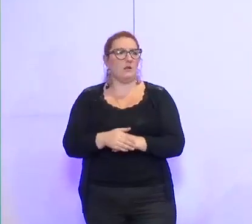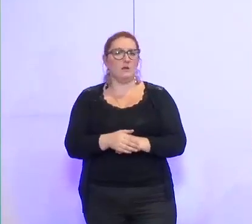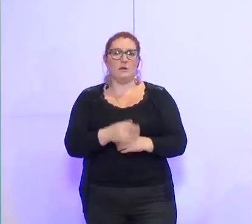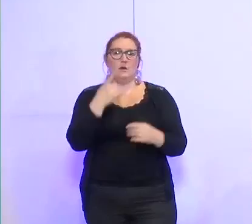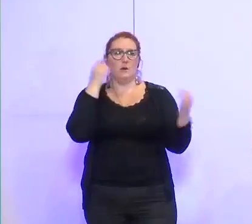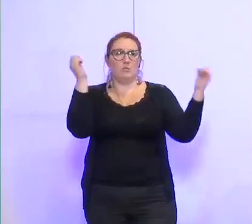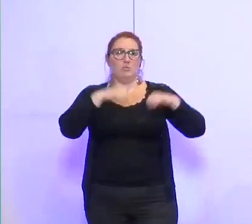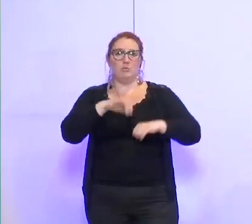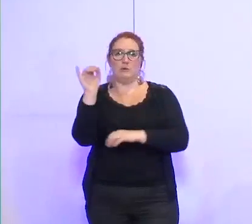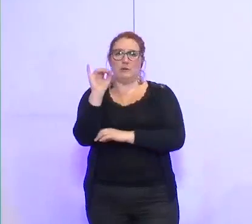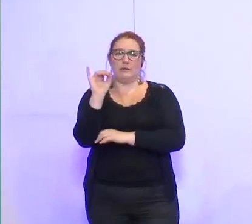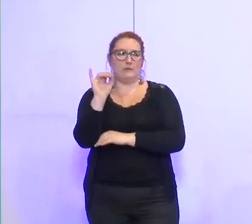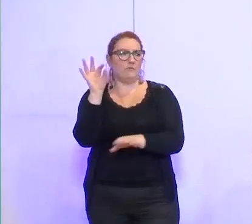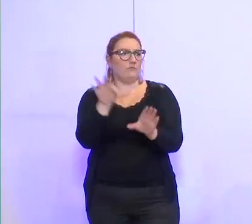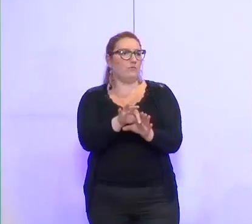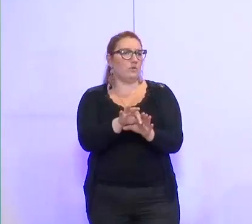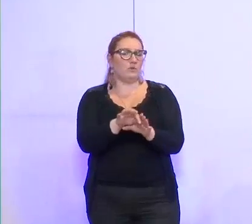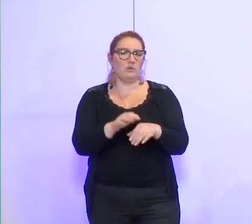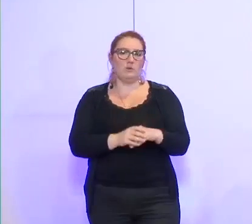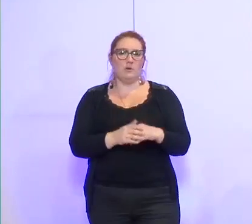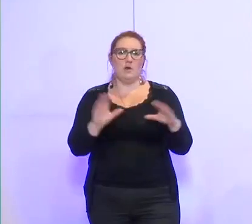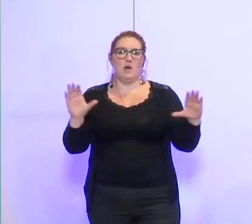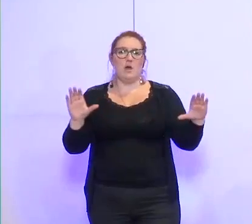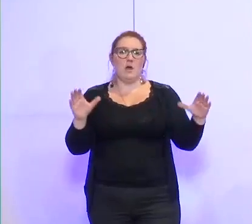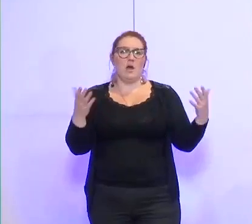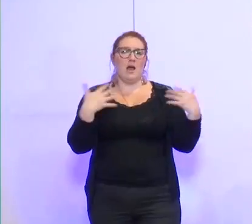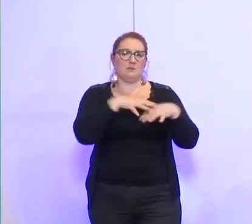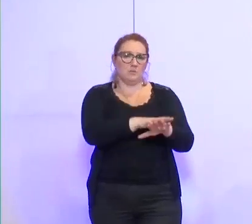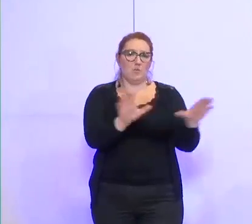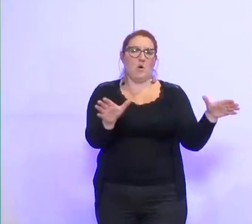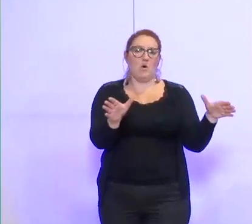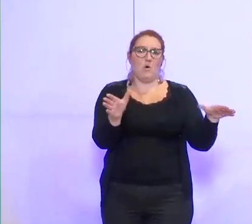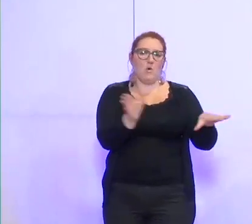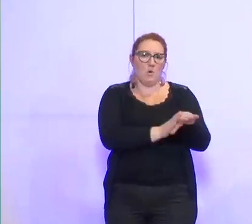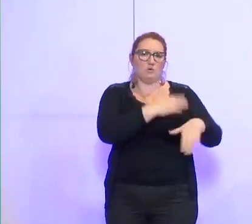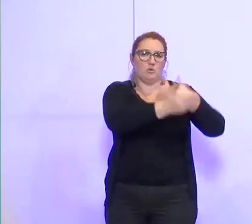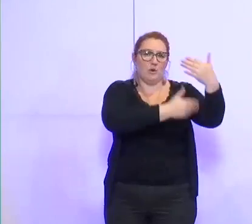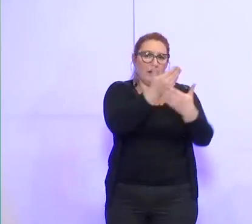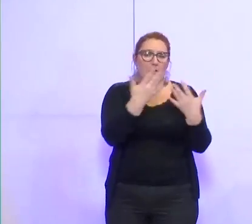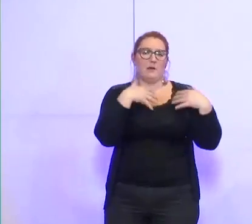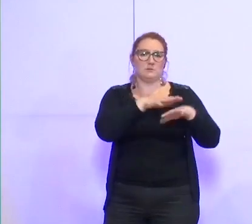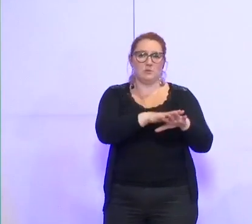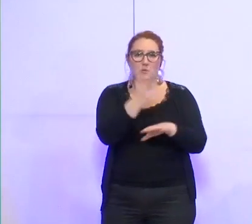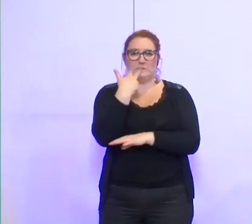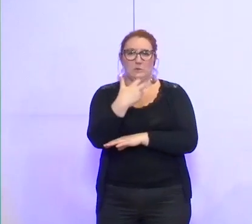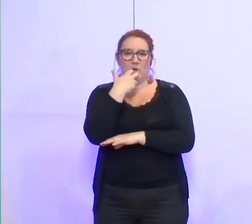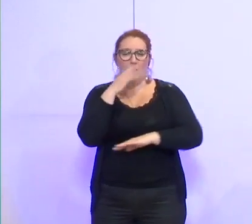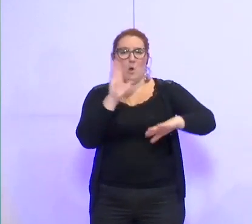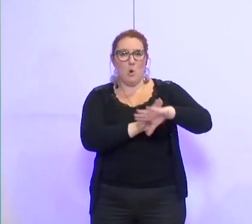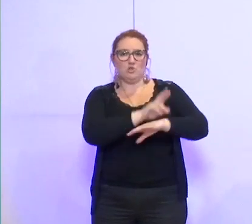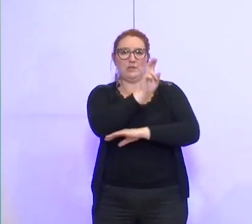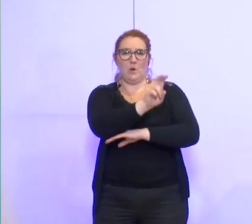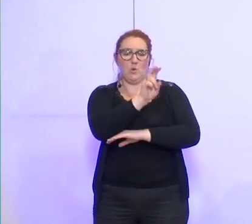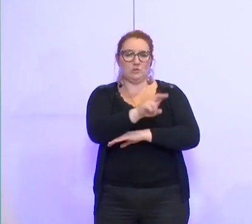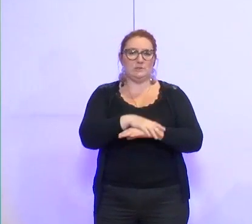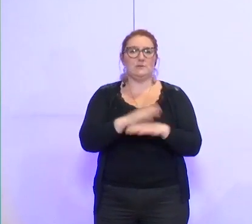pour? Le Rassemblement de gauche et de progrès. Le Rassemblement citoyen de la gauche et des écologistes.